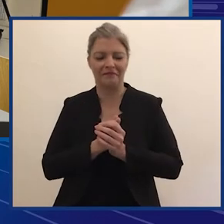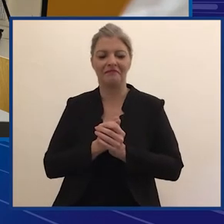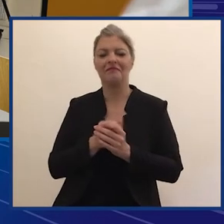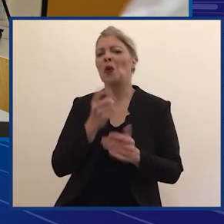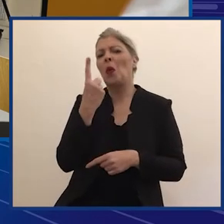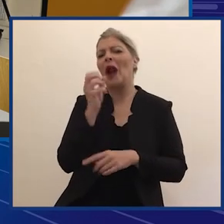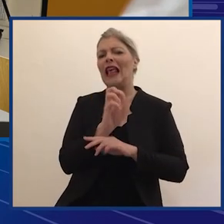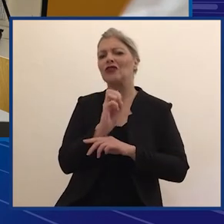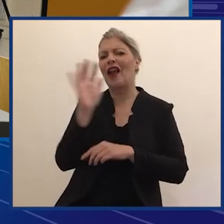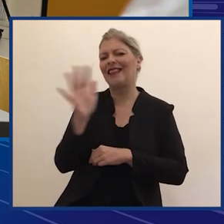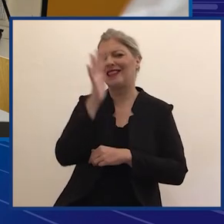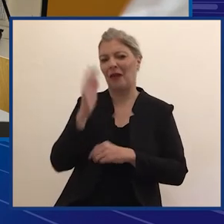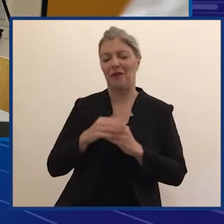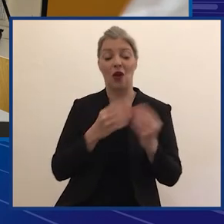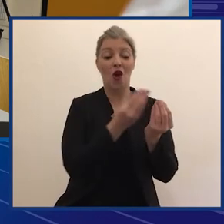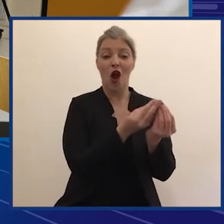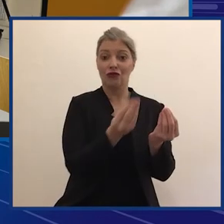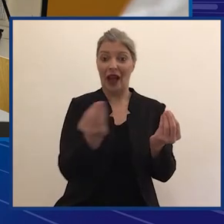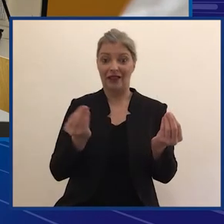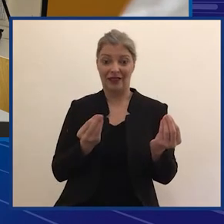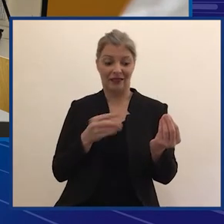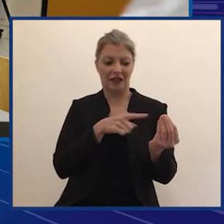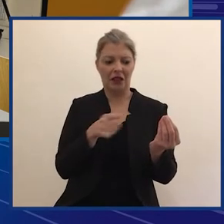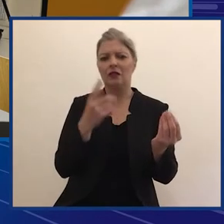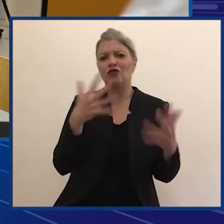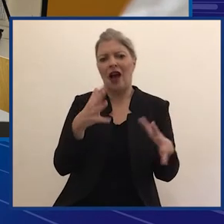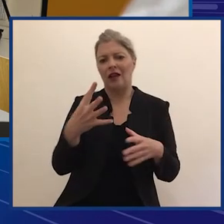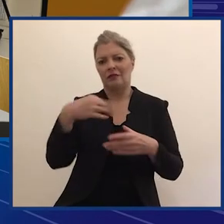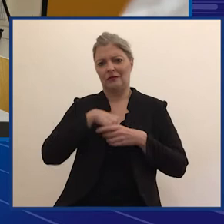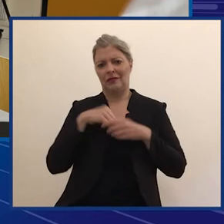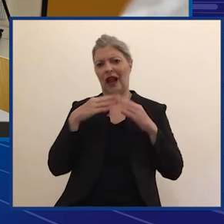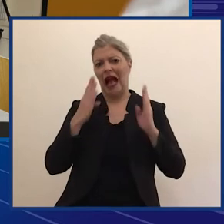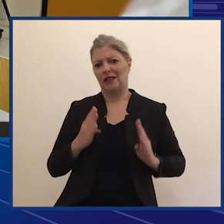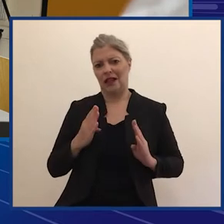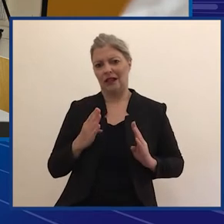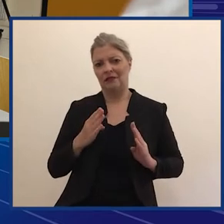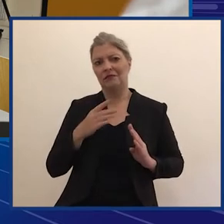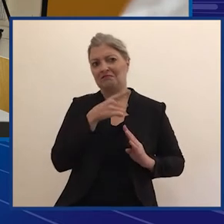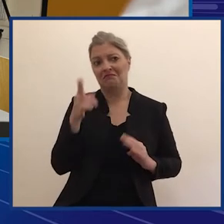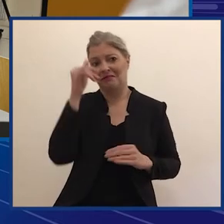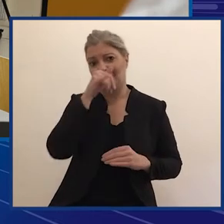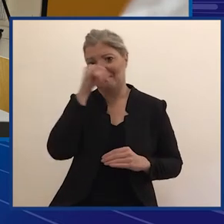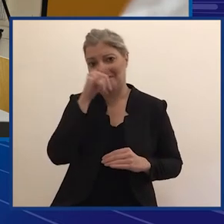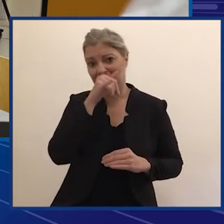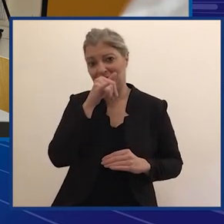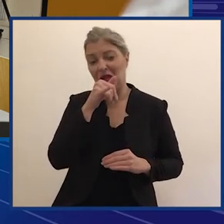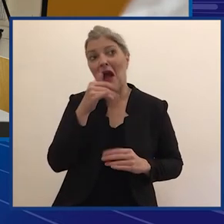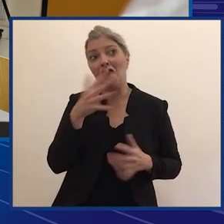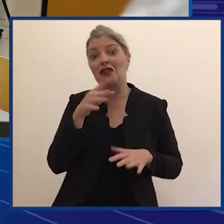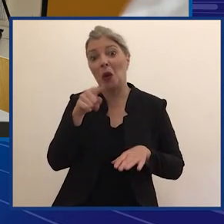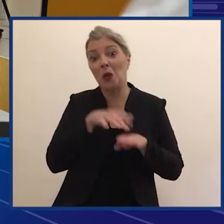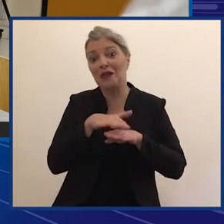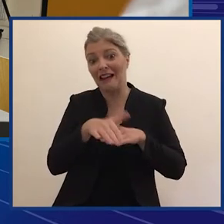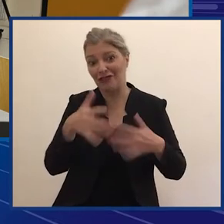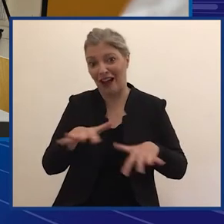lezione. Cosa sono questi oggetti? In realtà questi oggetti stanno in casa nostra e probabilmente sono quelli che in questo momento vi consentono di seguire e di vedere